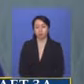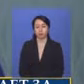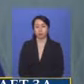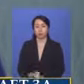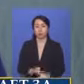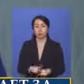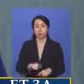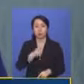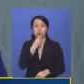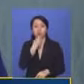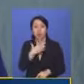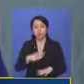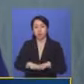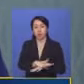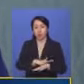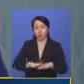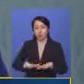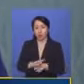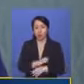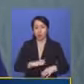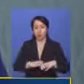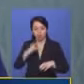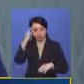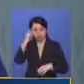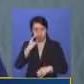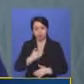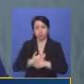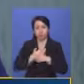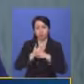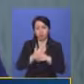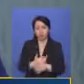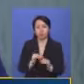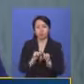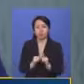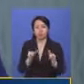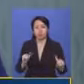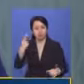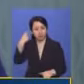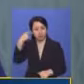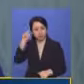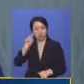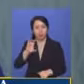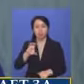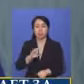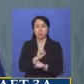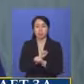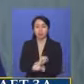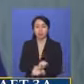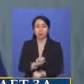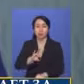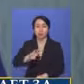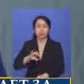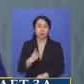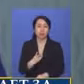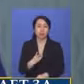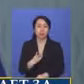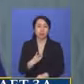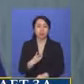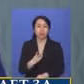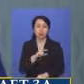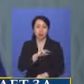импонирует, что Народная партия Казахстана поддерживает и продвигает идею сохранения этнокультурного кода